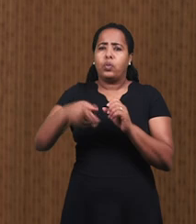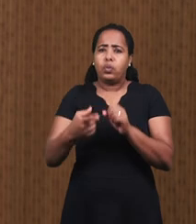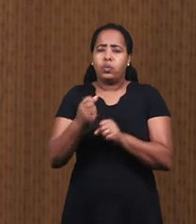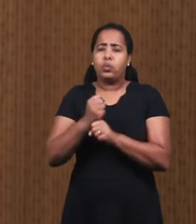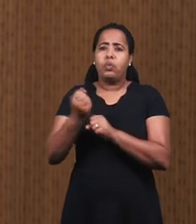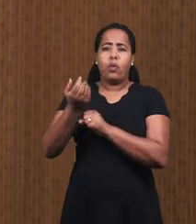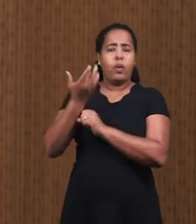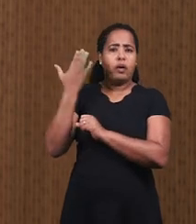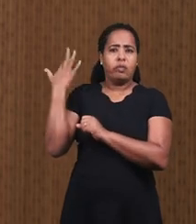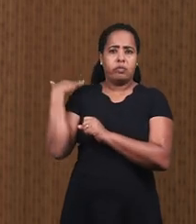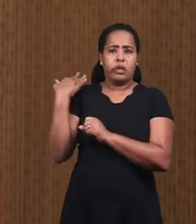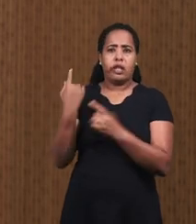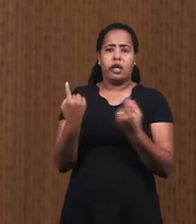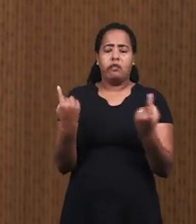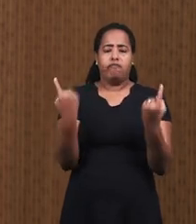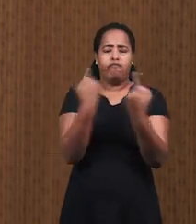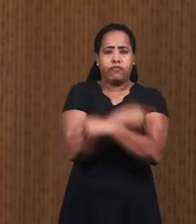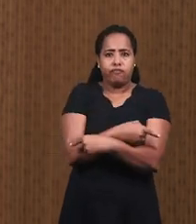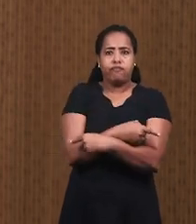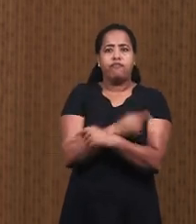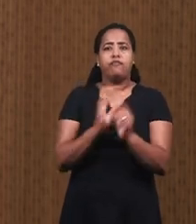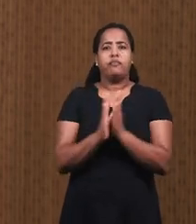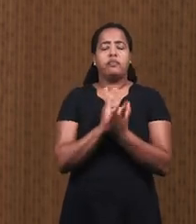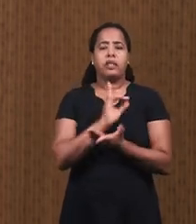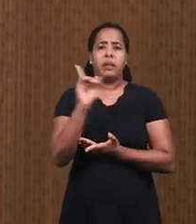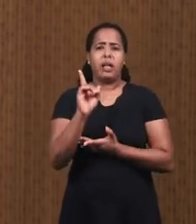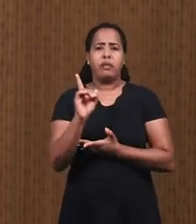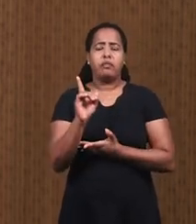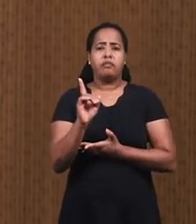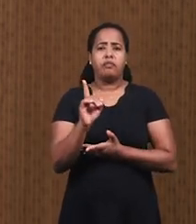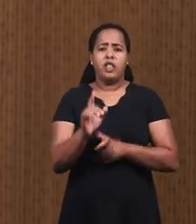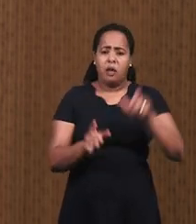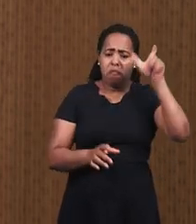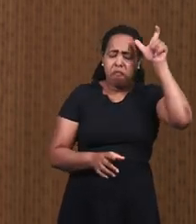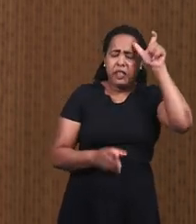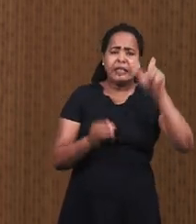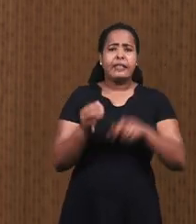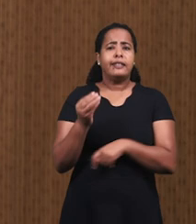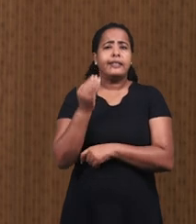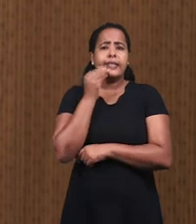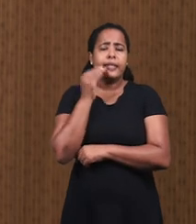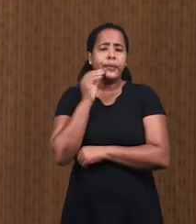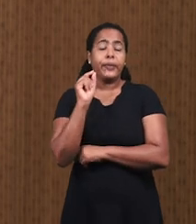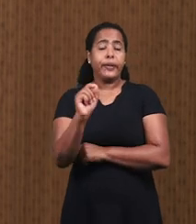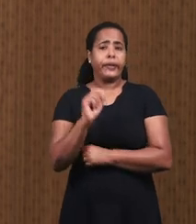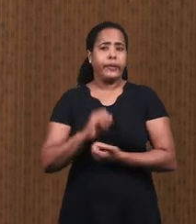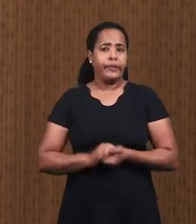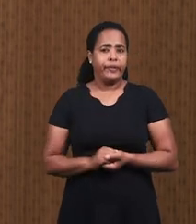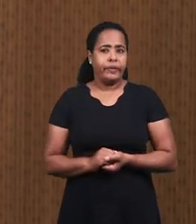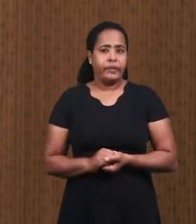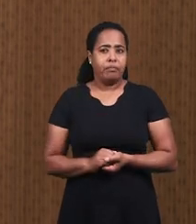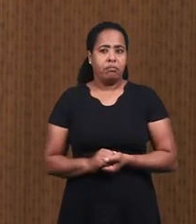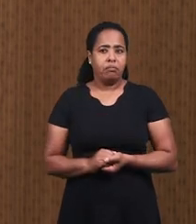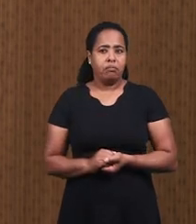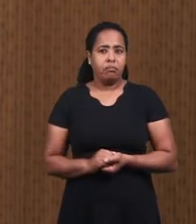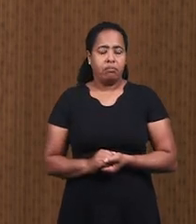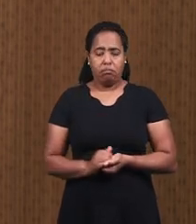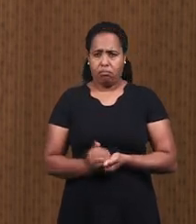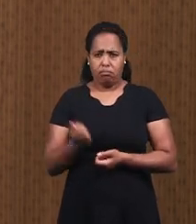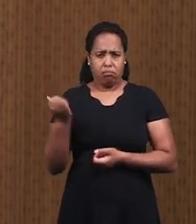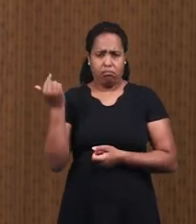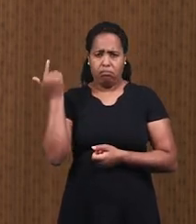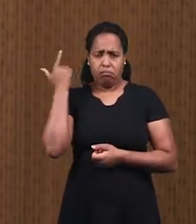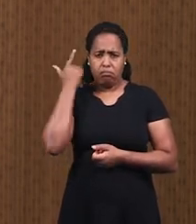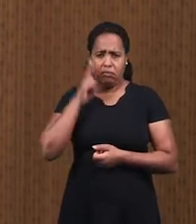sur l'opposition qui a été faite à la parole. Qu'est-ce que l'adversaire a essayé de faire? Non, il